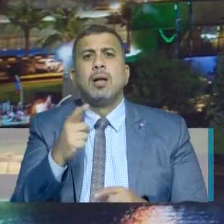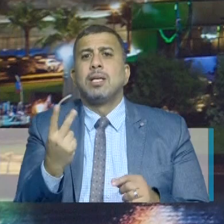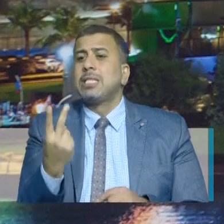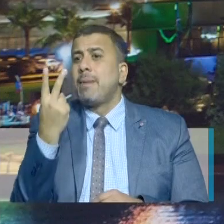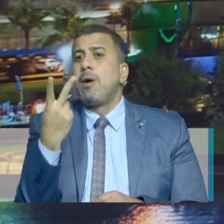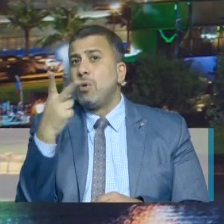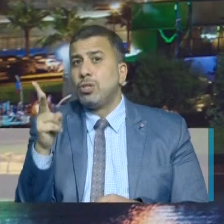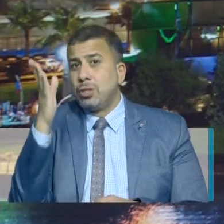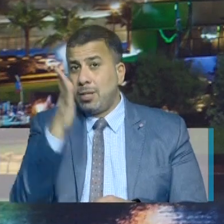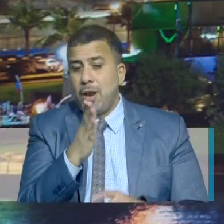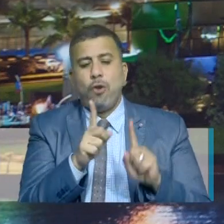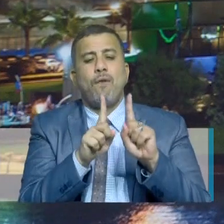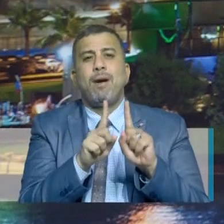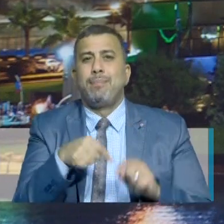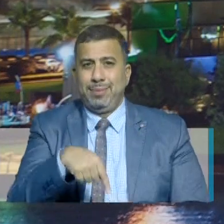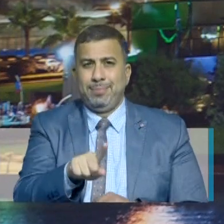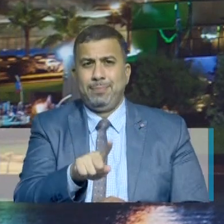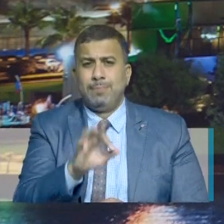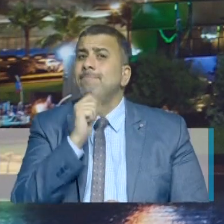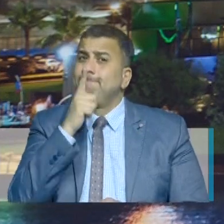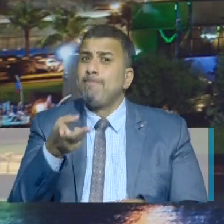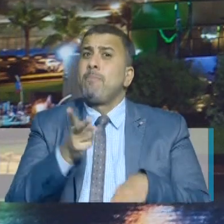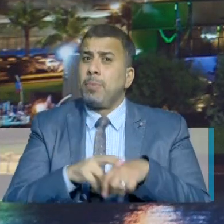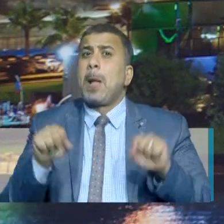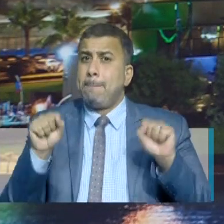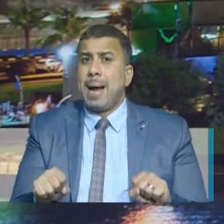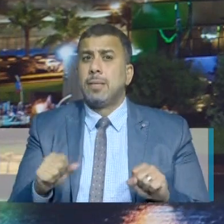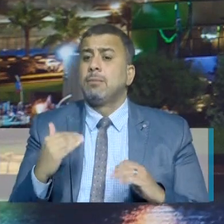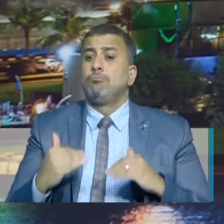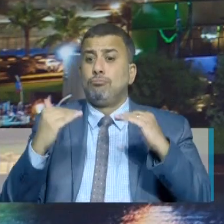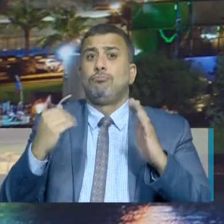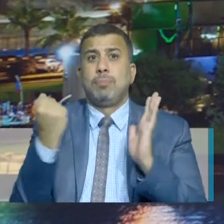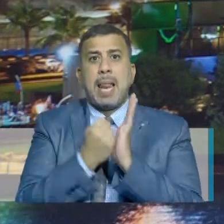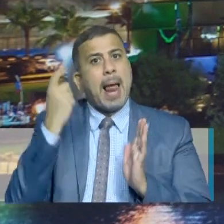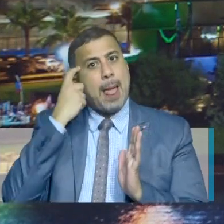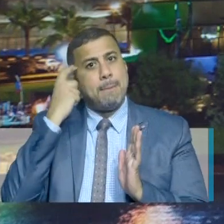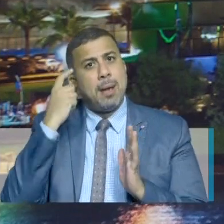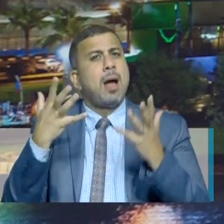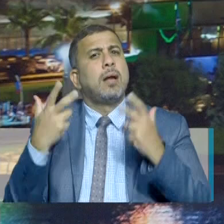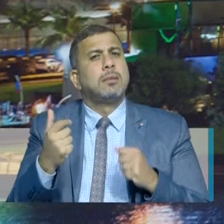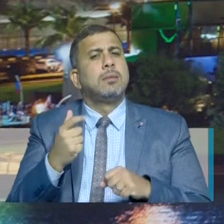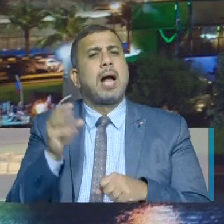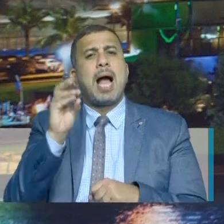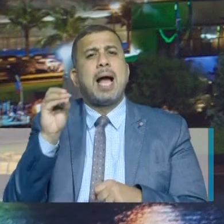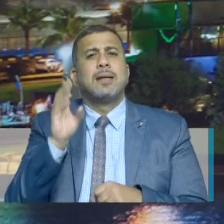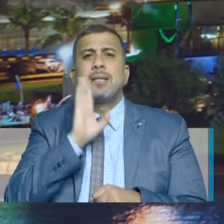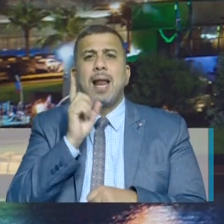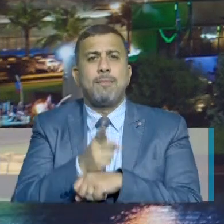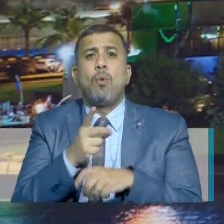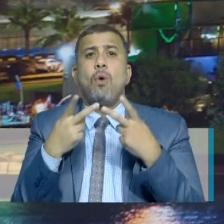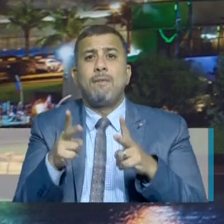الس7 من نوفمبر الجاري كما وصادق المجلس على الترقيات العلميه لعدد من اعضاء الهيئه